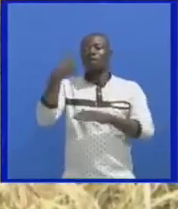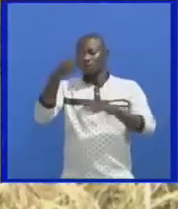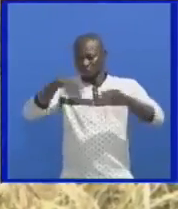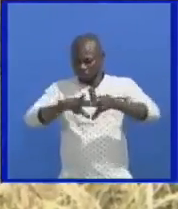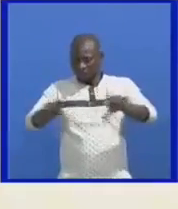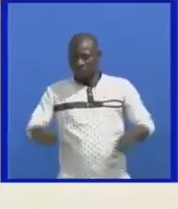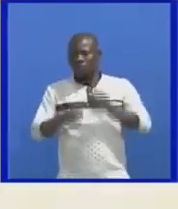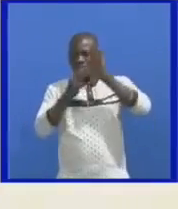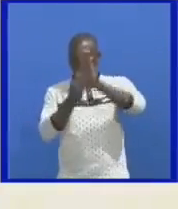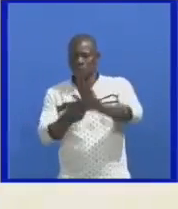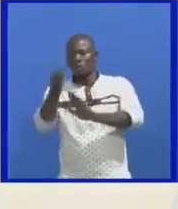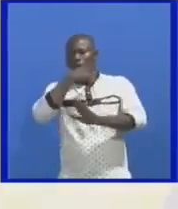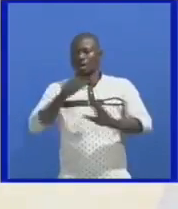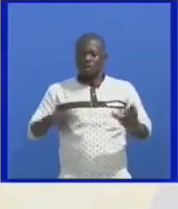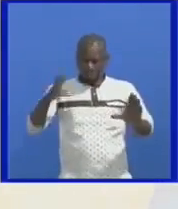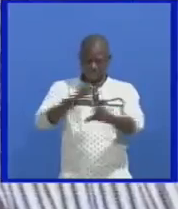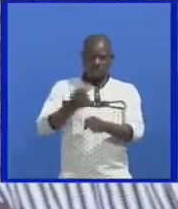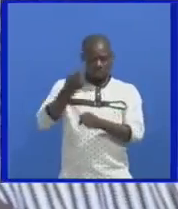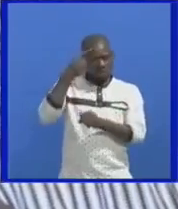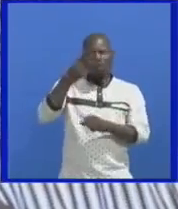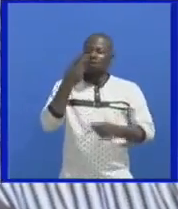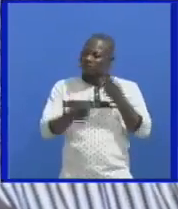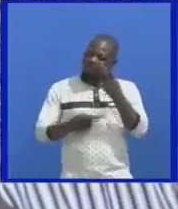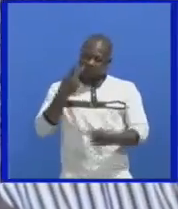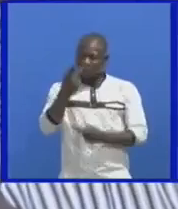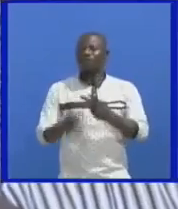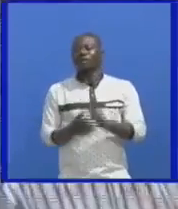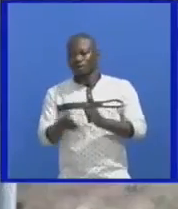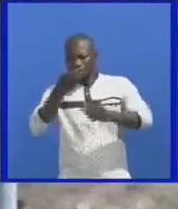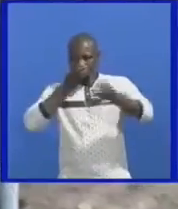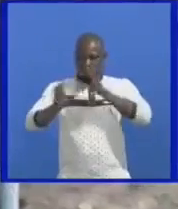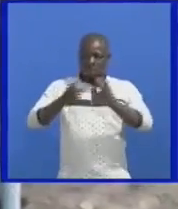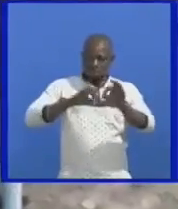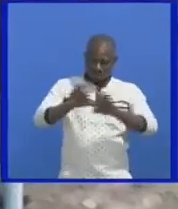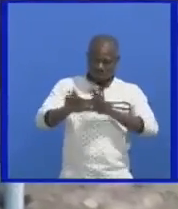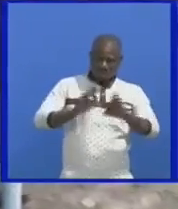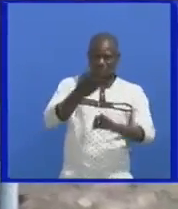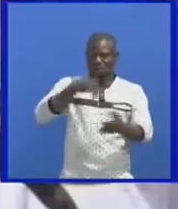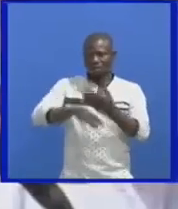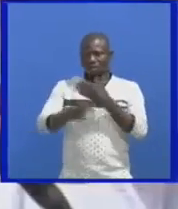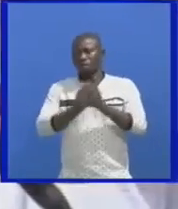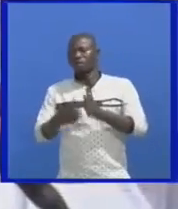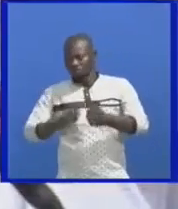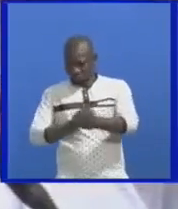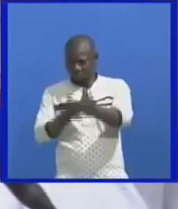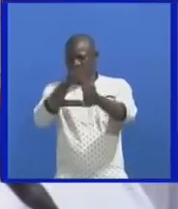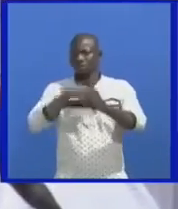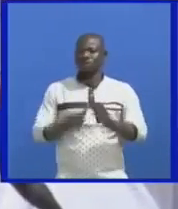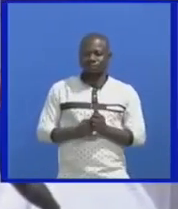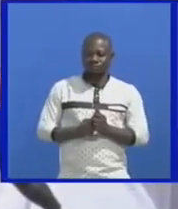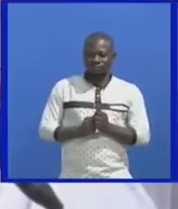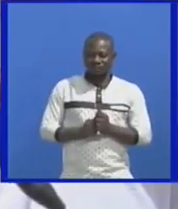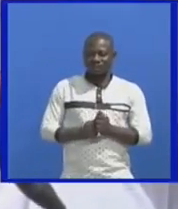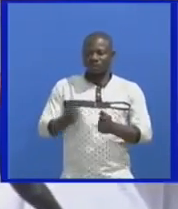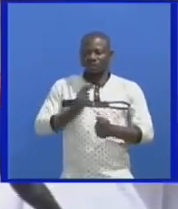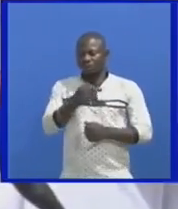été retenu pour cette visite commentée dans le cadre du suivi évaluation du projet. Nous avons choisi ce site aujourd'hui pour pouvoir faire